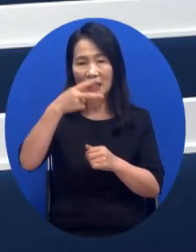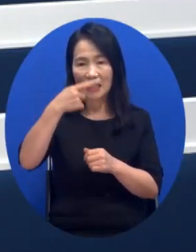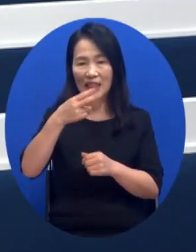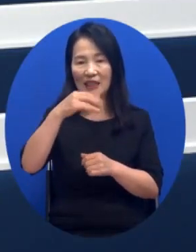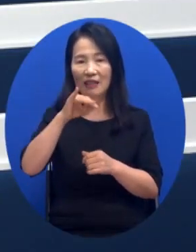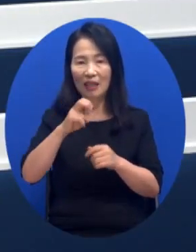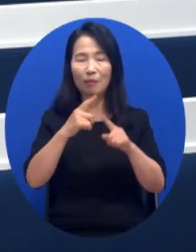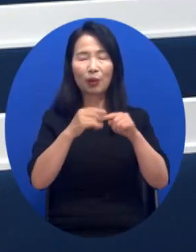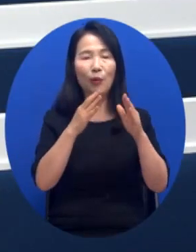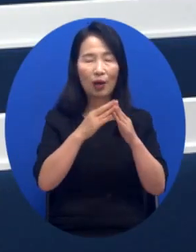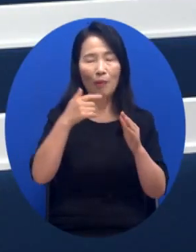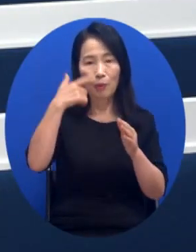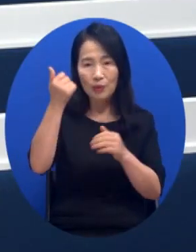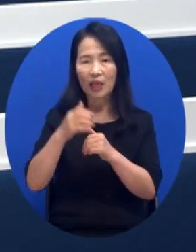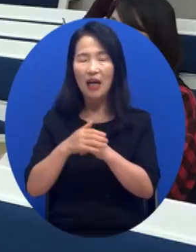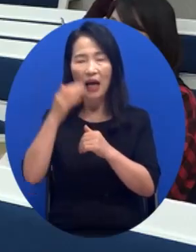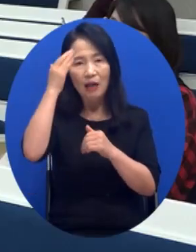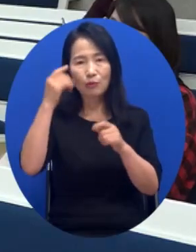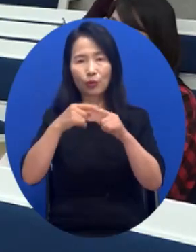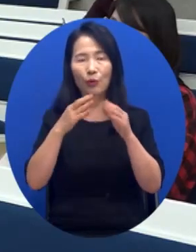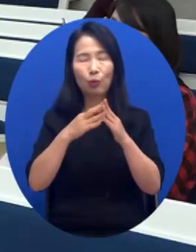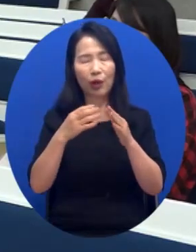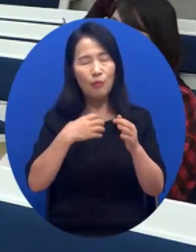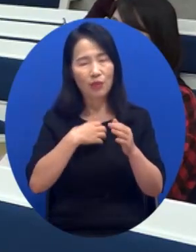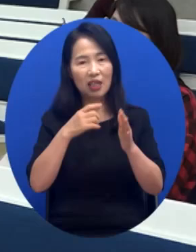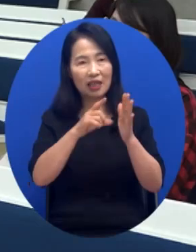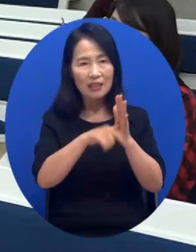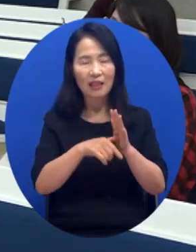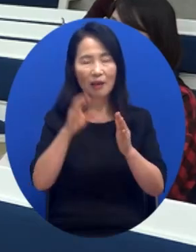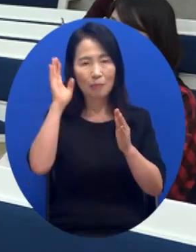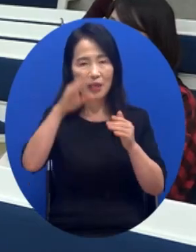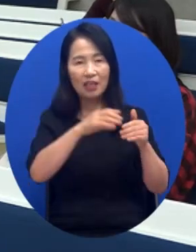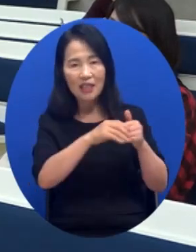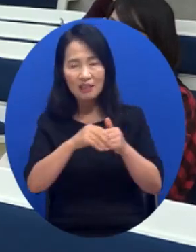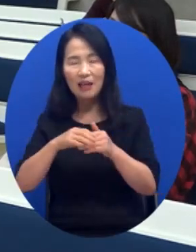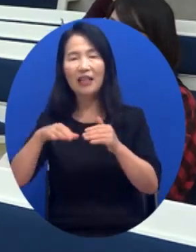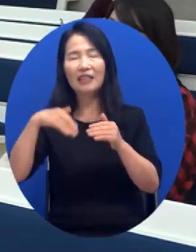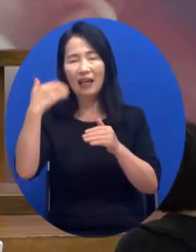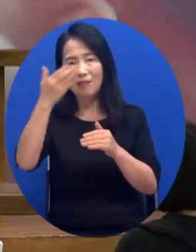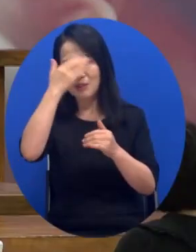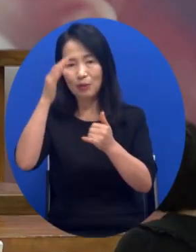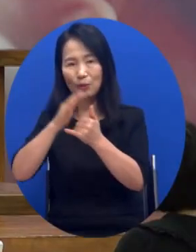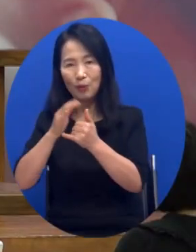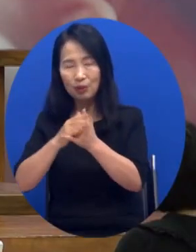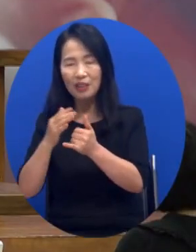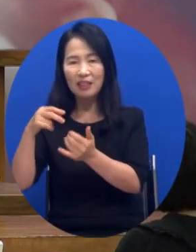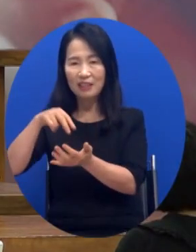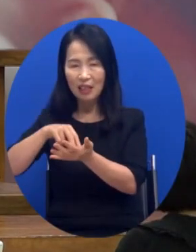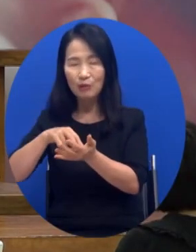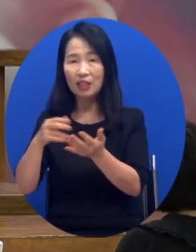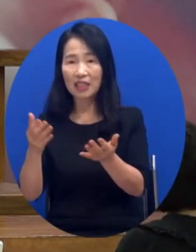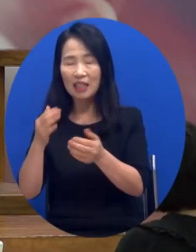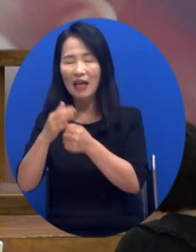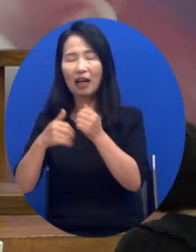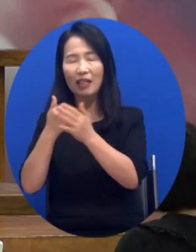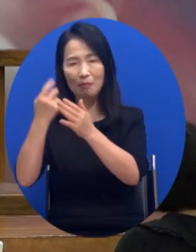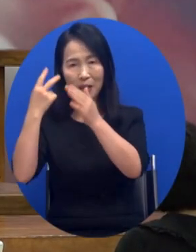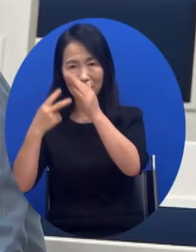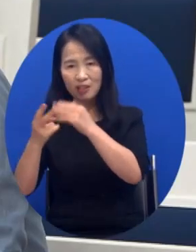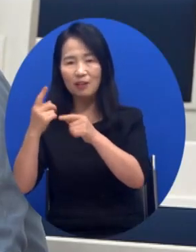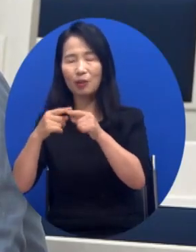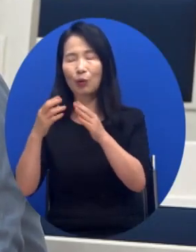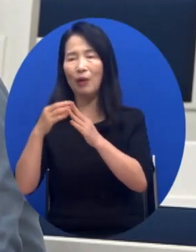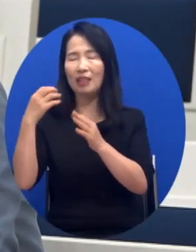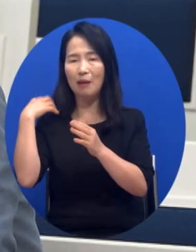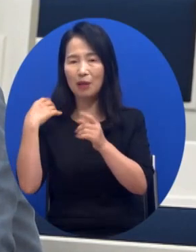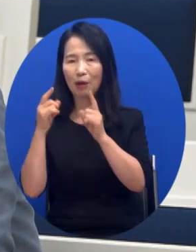목사는 한국교회 위기의 시대에 미래를 이끌어갈 다음 세대를 세우는 것은 하나님의 비전이고 교회들의